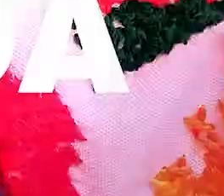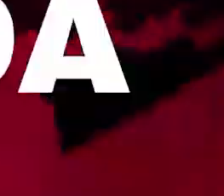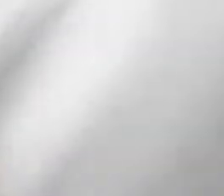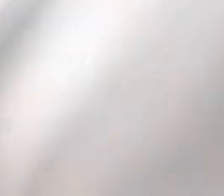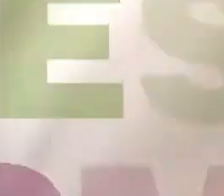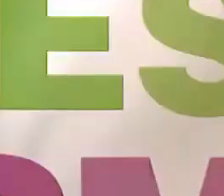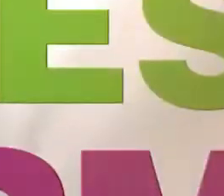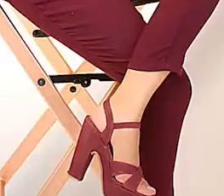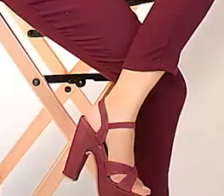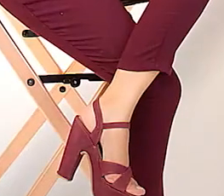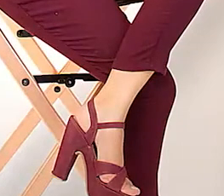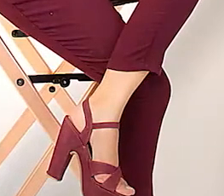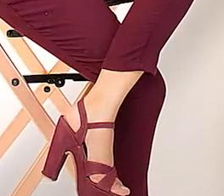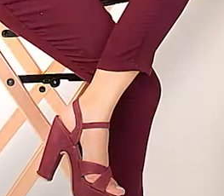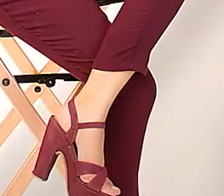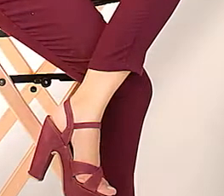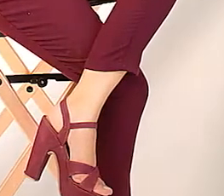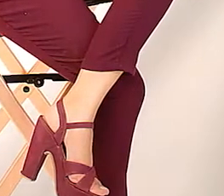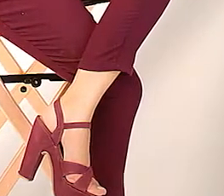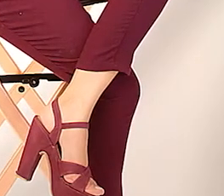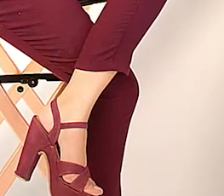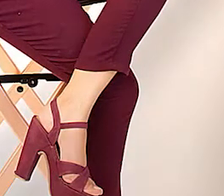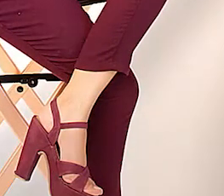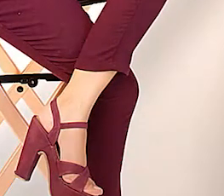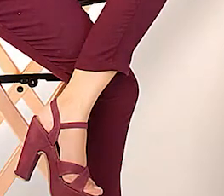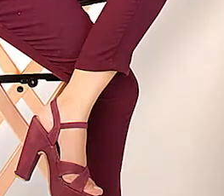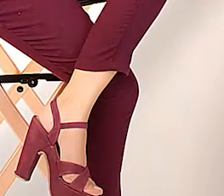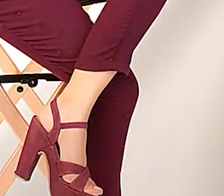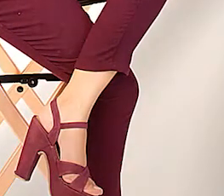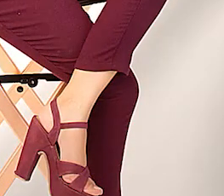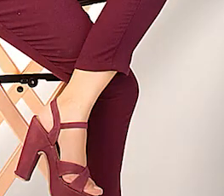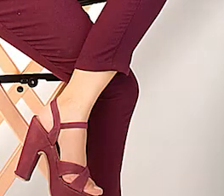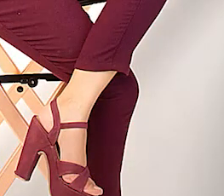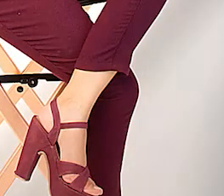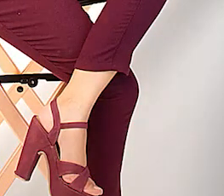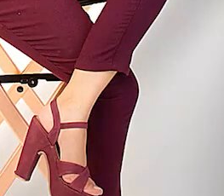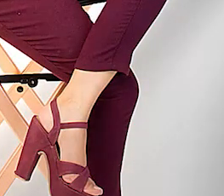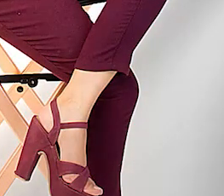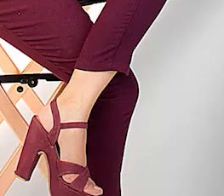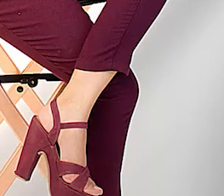Lunes a viernes 3 de la tarde. Síguenos.